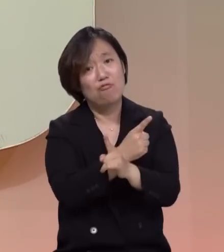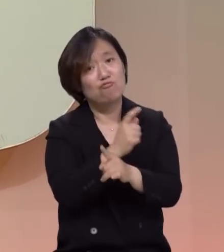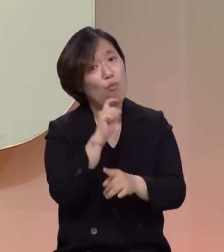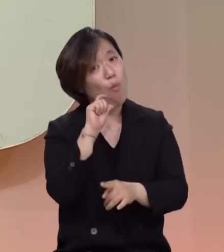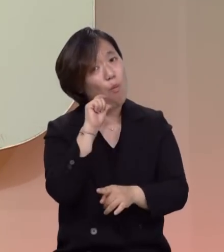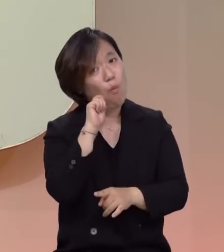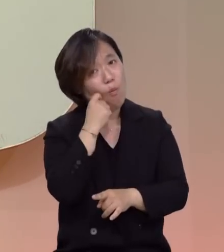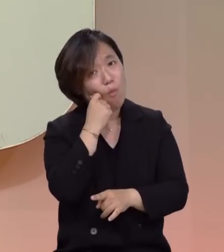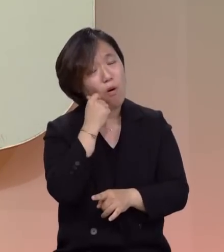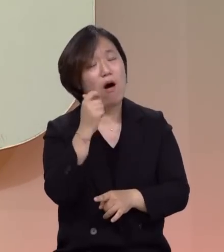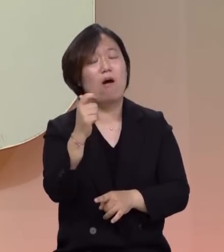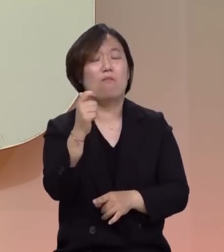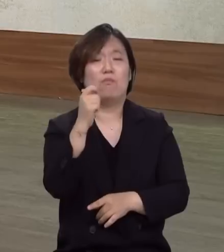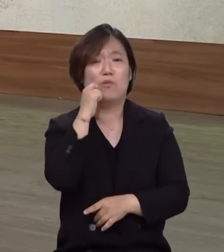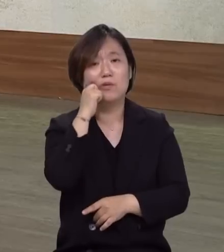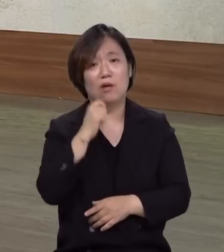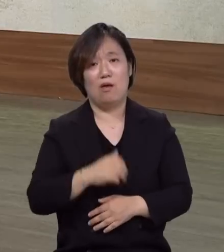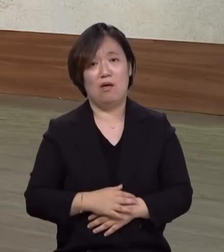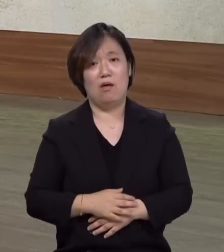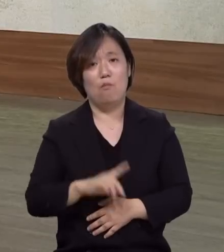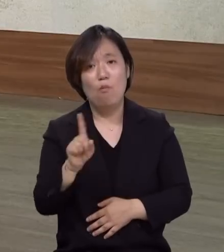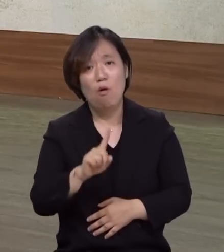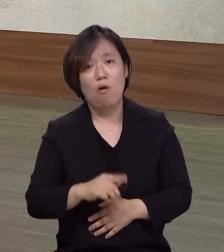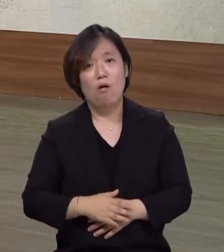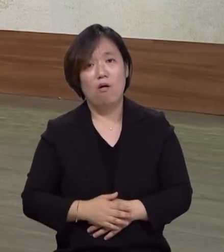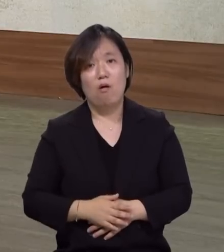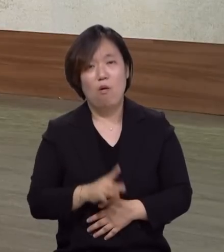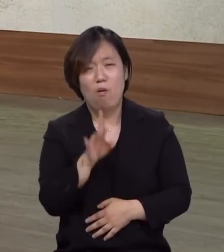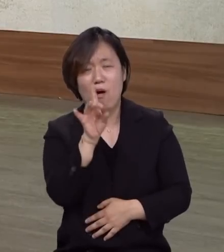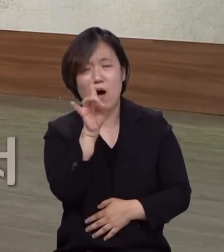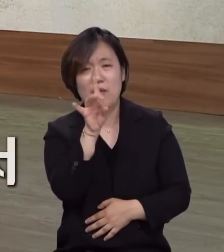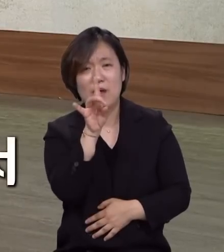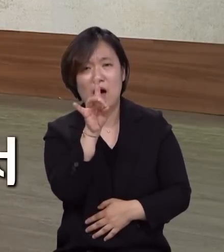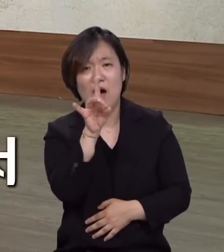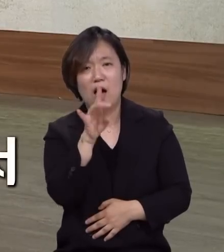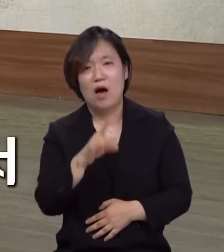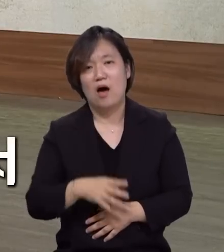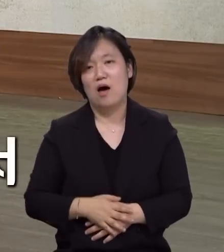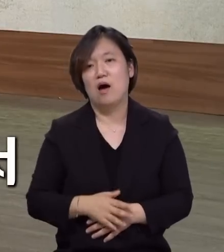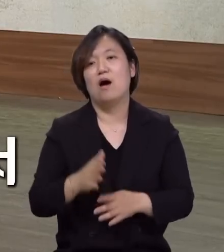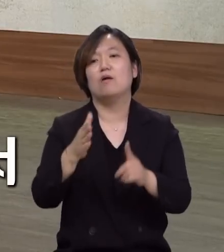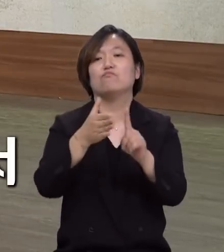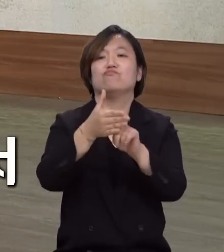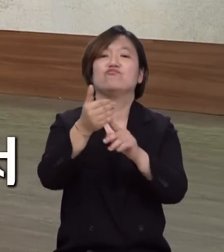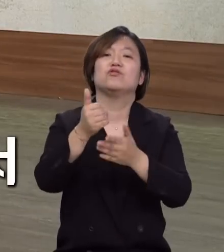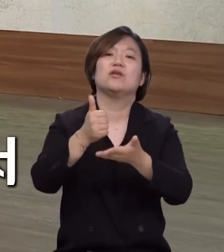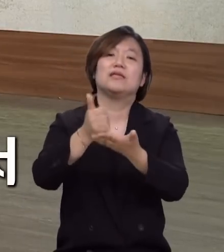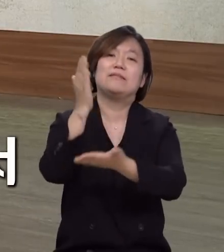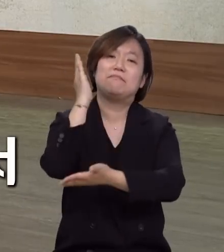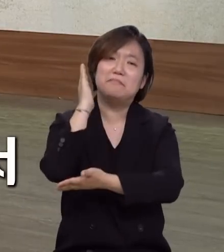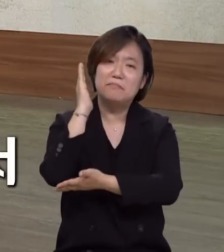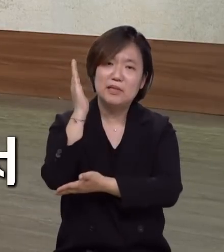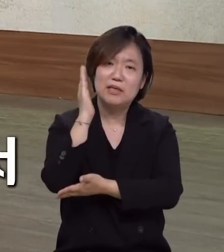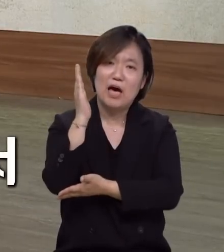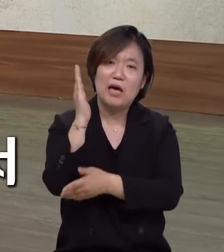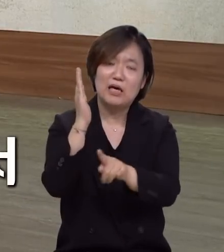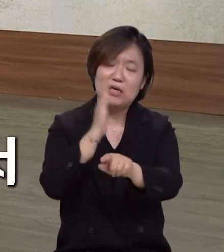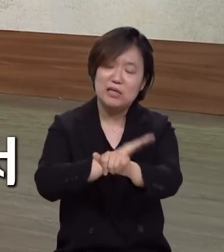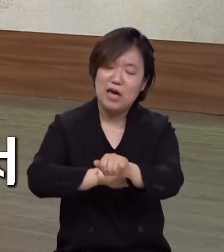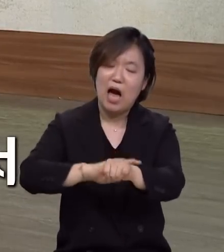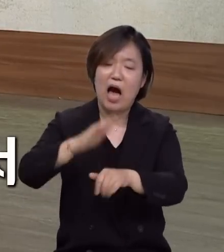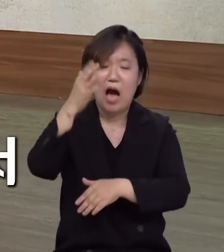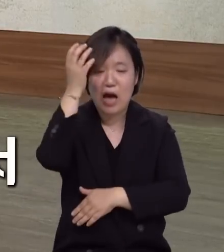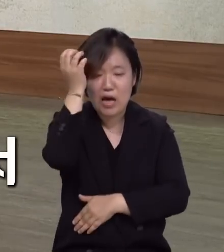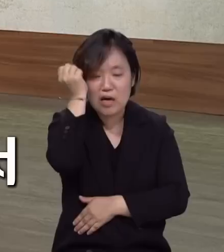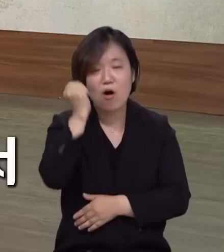바꾸신 분들은 없습니다 오로지 오로지 부처님의 말씀을 되새기고